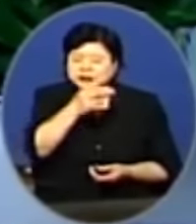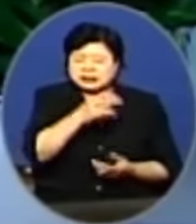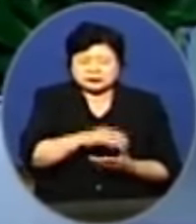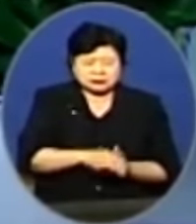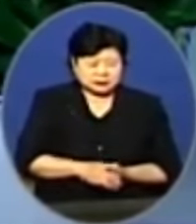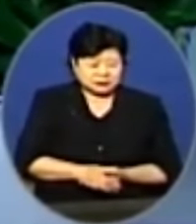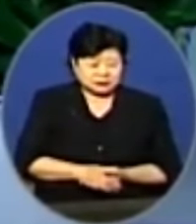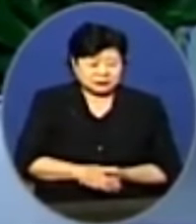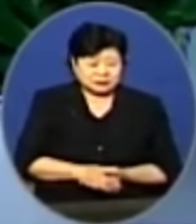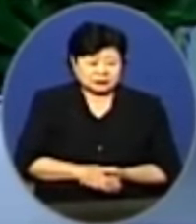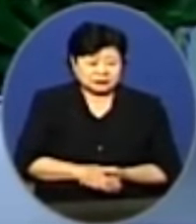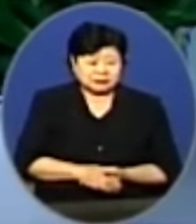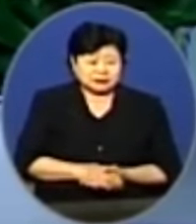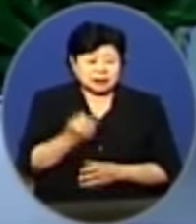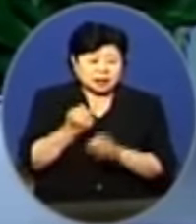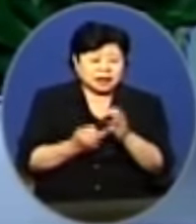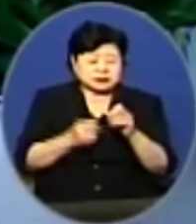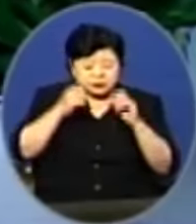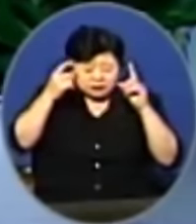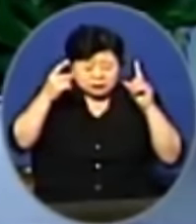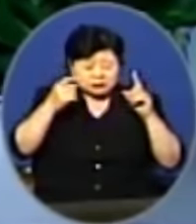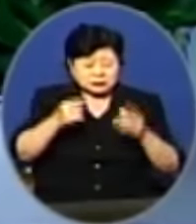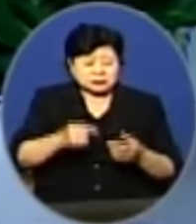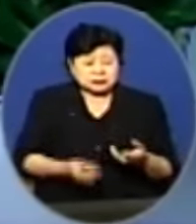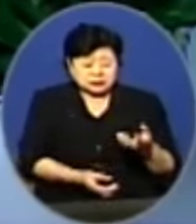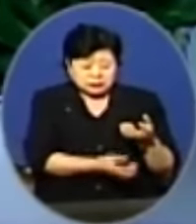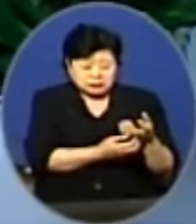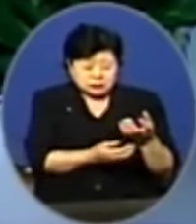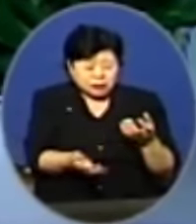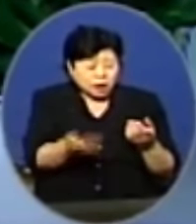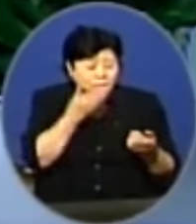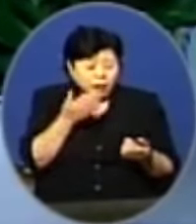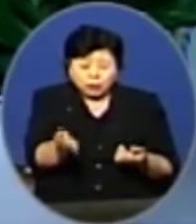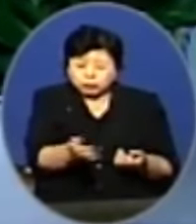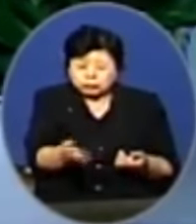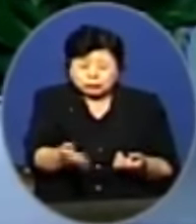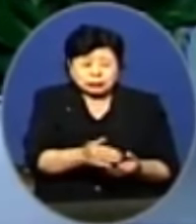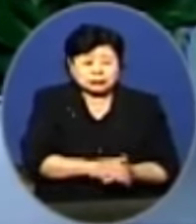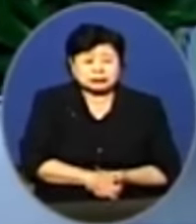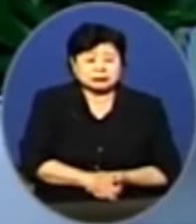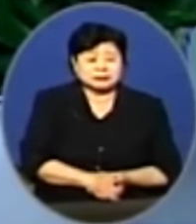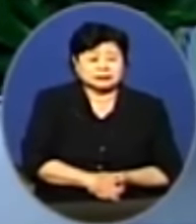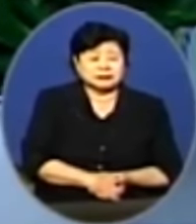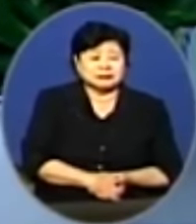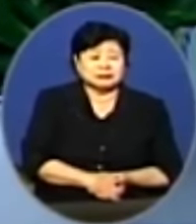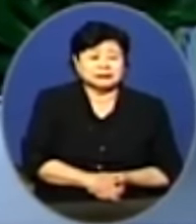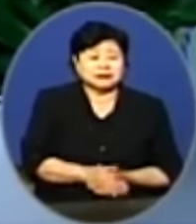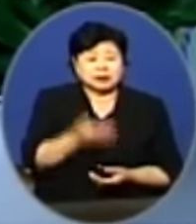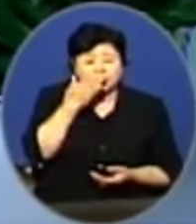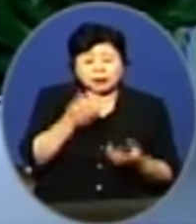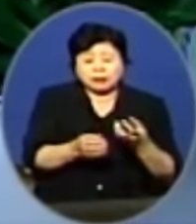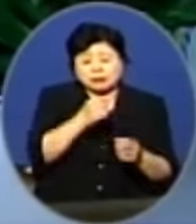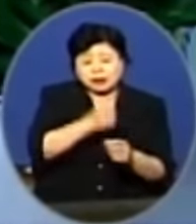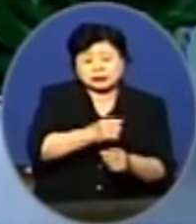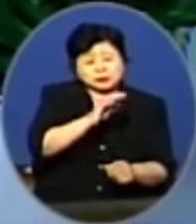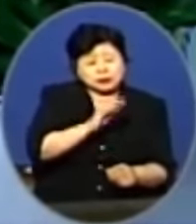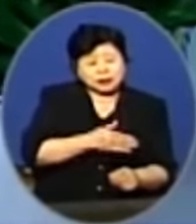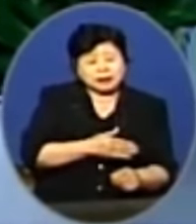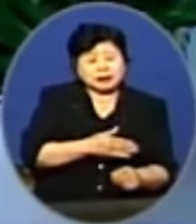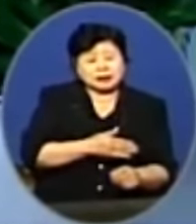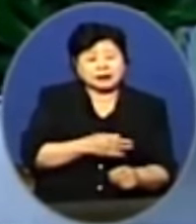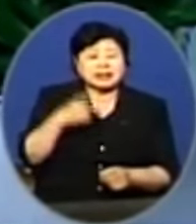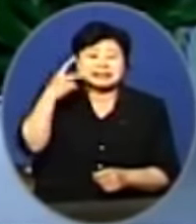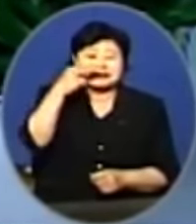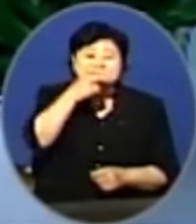없어? 그 아침에 일어나서 보면 밥을 안 해줘요. 난 밥 할 줄 모르고.